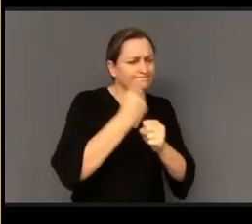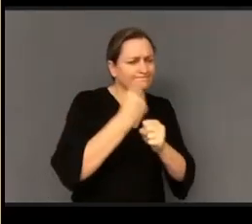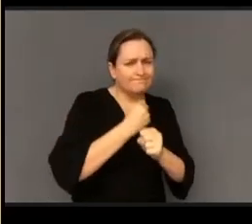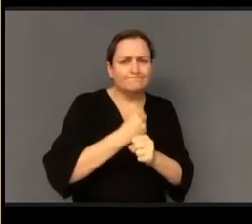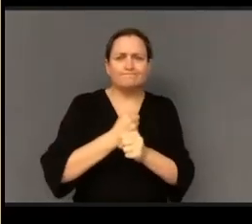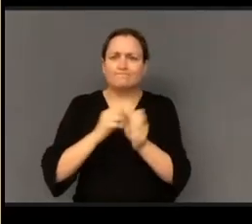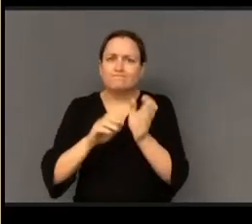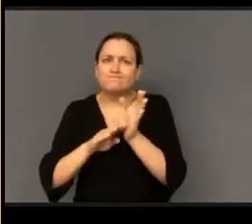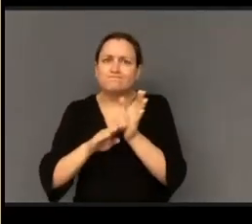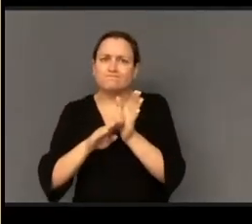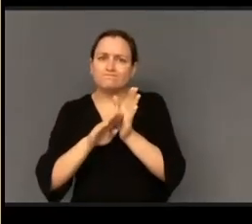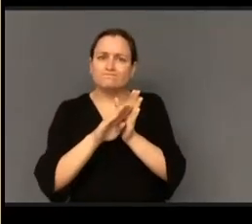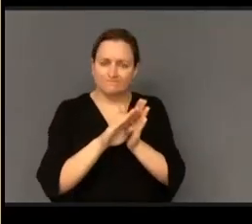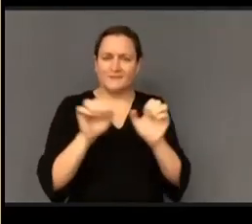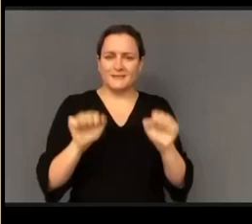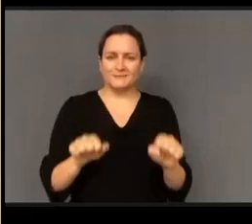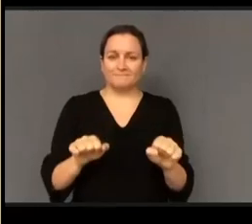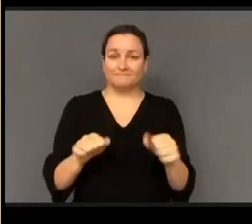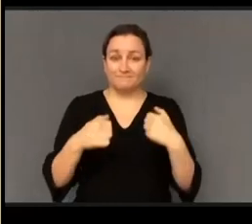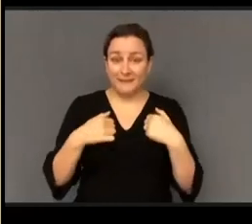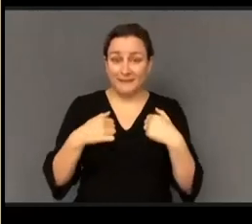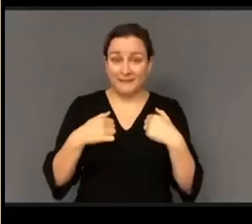une réalité.